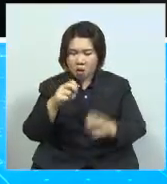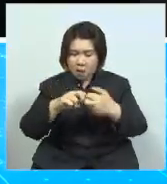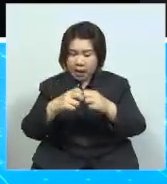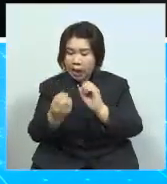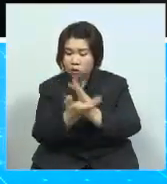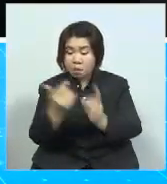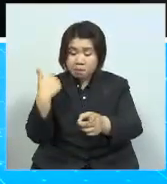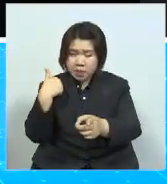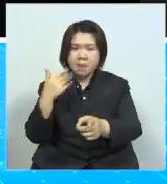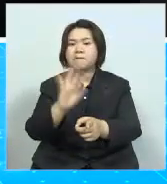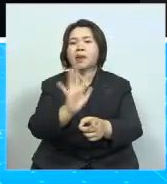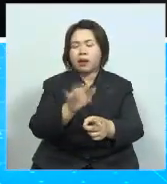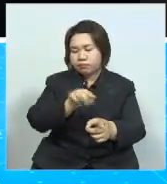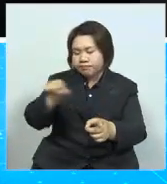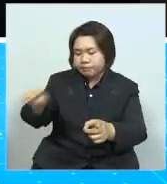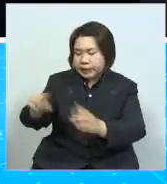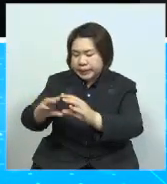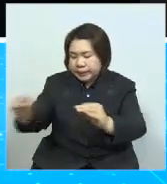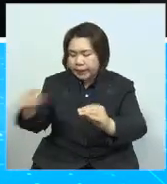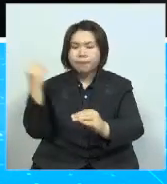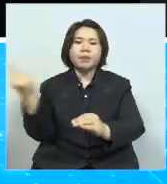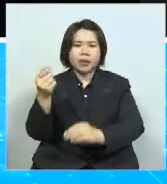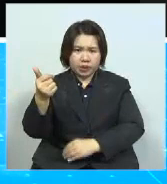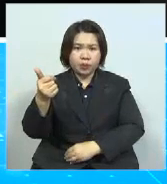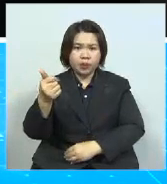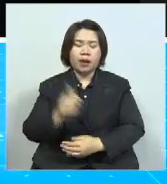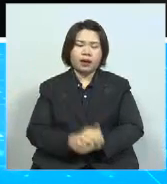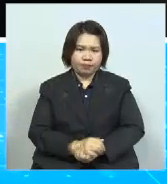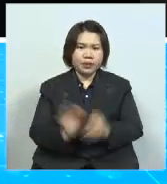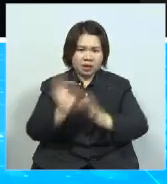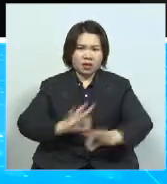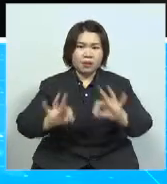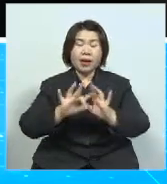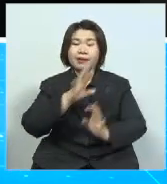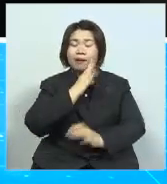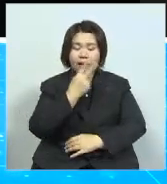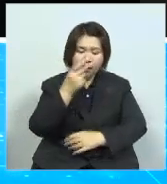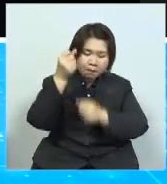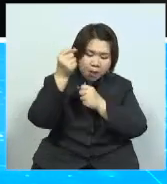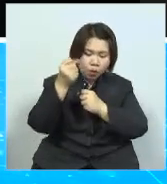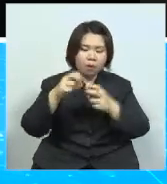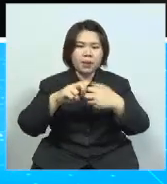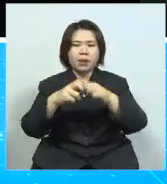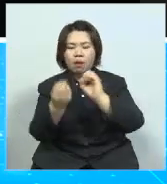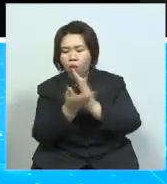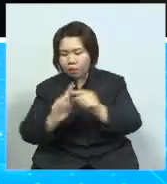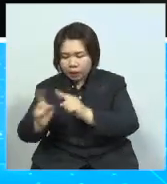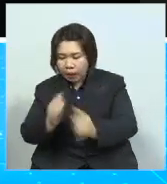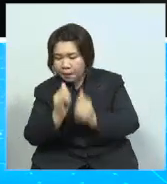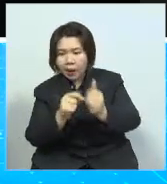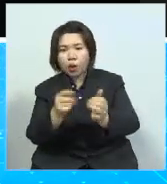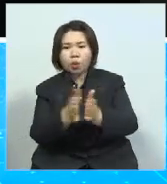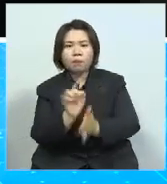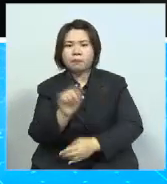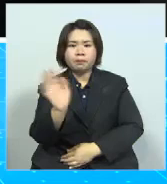ม่เป็นปัญหาอยู่นะก็ขอให้อย่าไปอยู่ในบริเวณใกล้เคียงนั้นนะครับแล้วก็ในบ